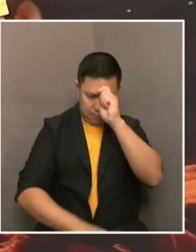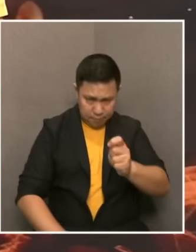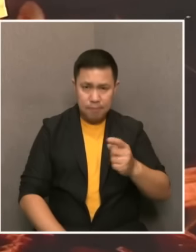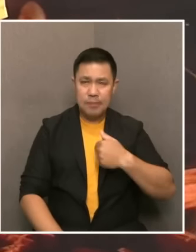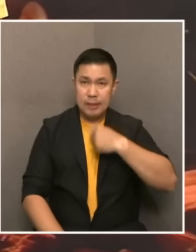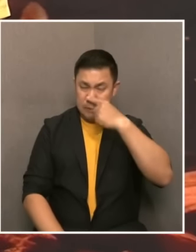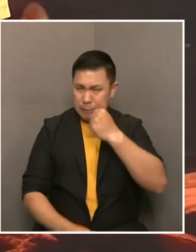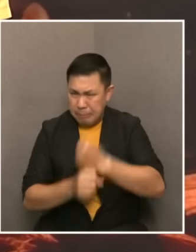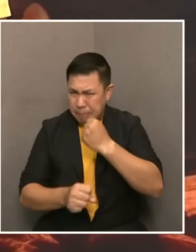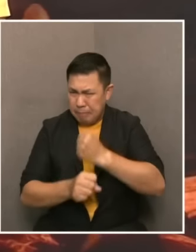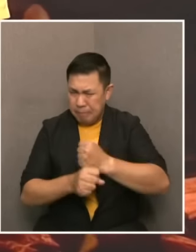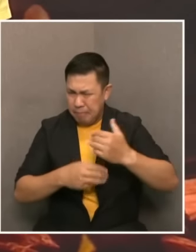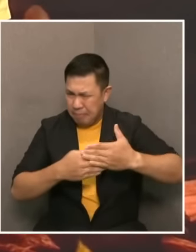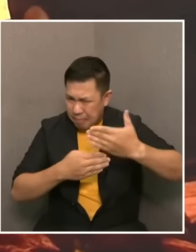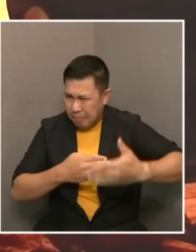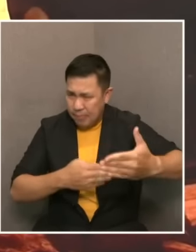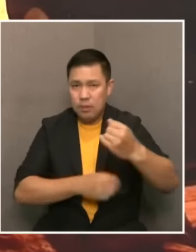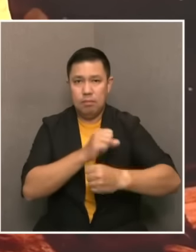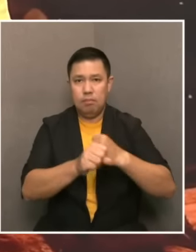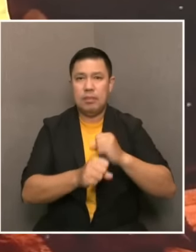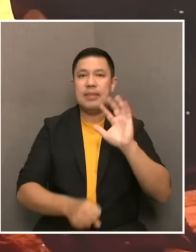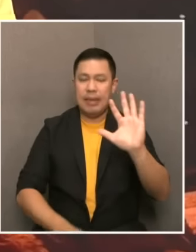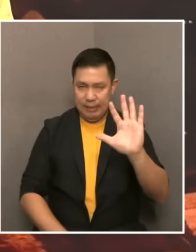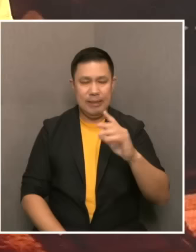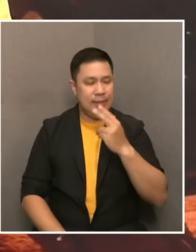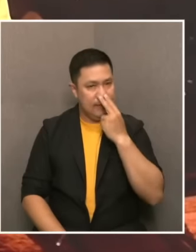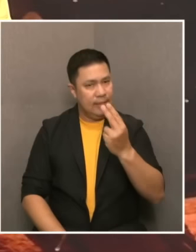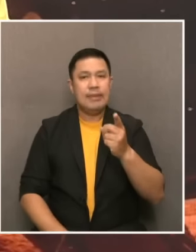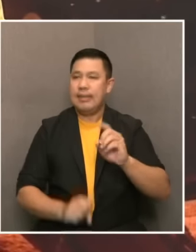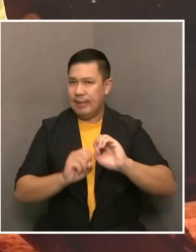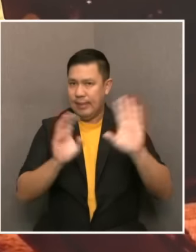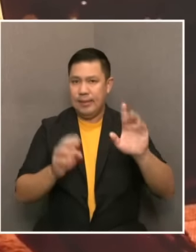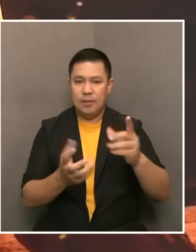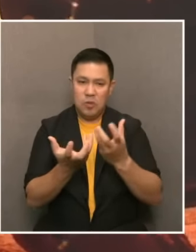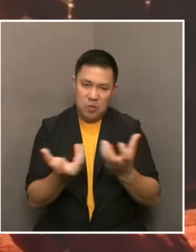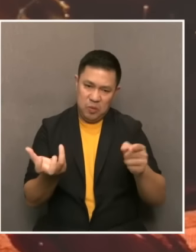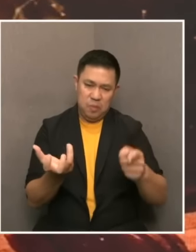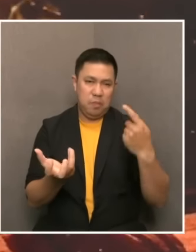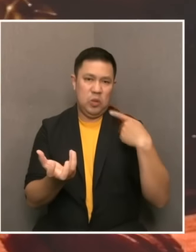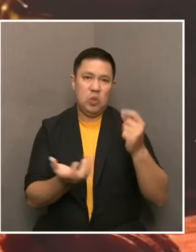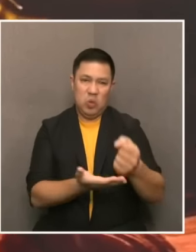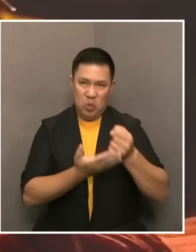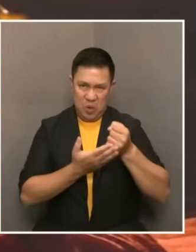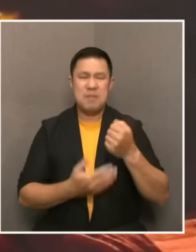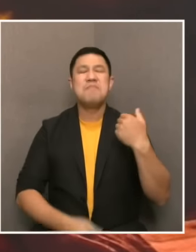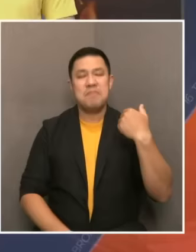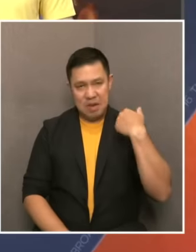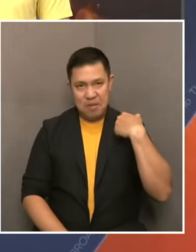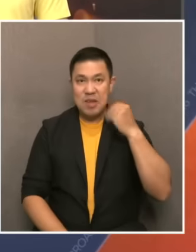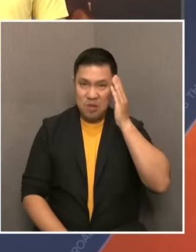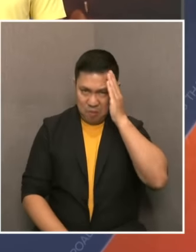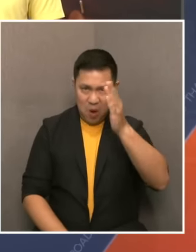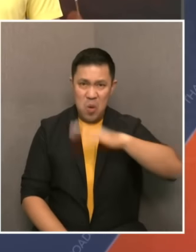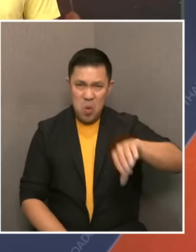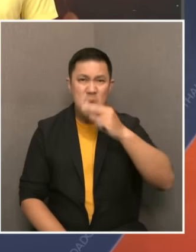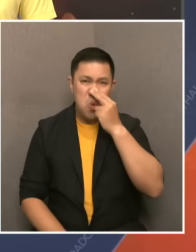ดันนะครับในช่วง 5ปีน่าจะเห็นผลเป็นรูปธรรมน่าจะใช้ประโยชน์นะครับจากทรัพย์ในดินนี้ได้เพิ่มมากขึ้นนั่นเองนะครับรอติดตามกันต่อไปนะครับ